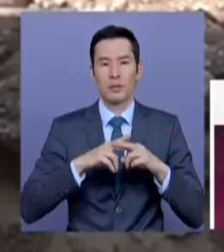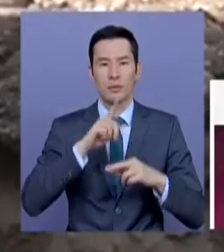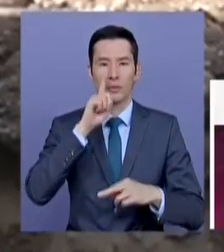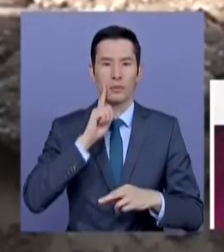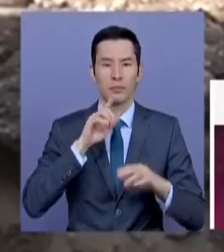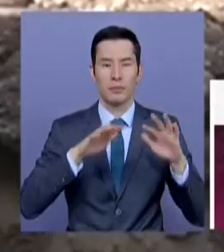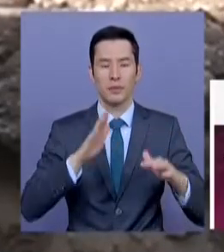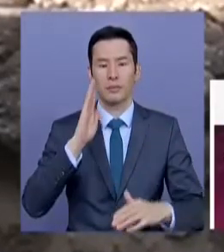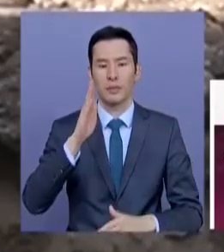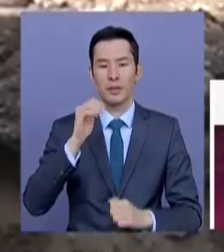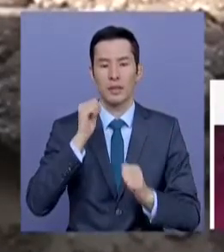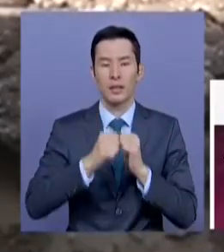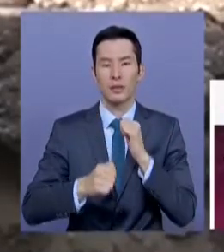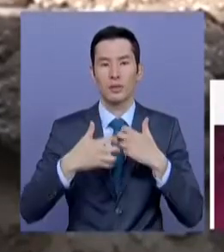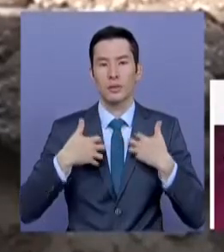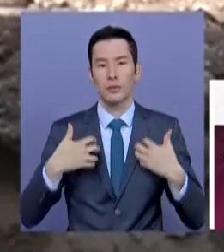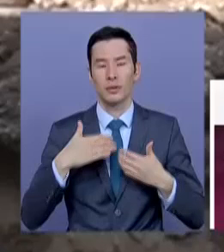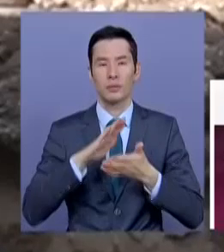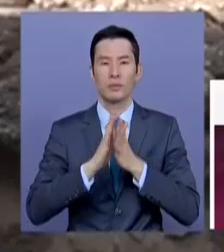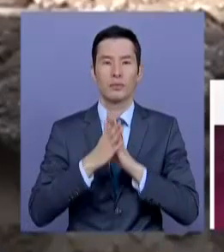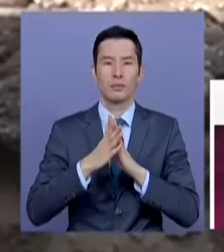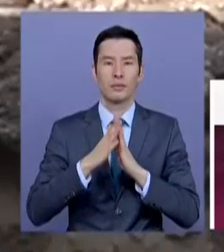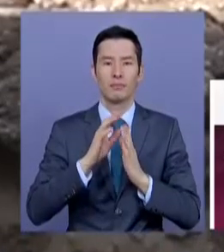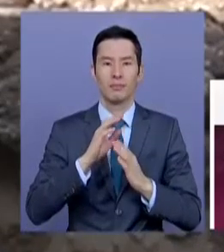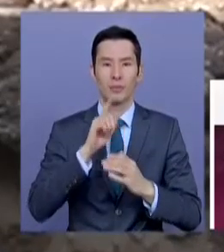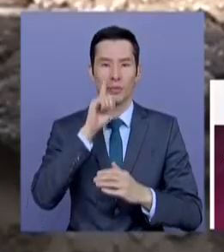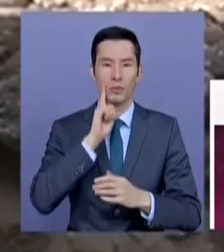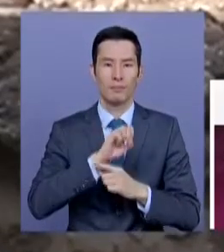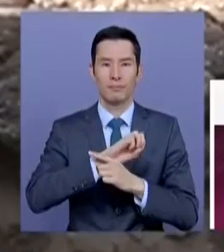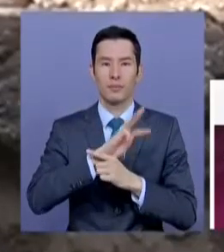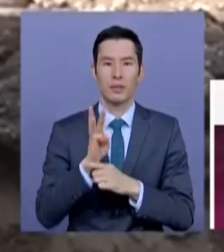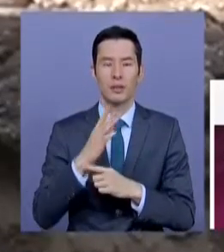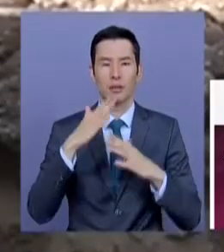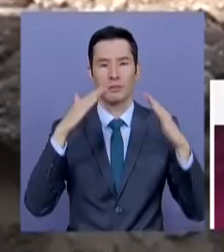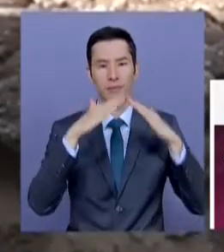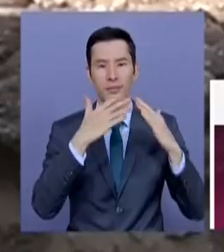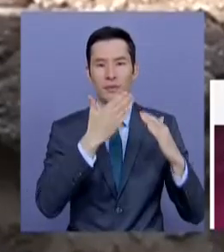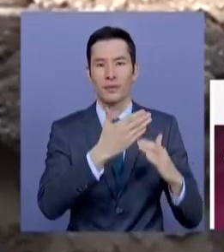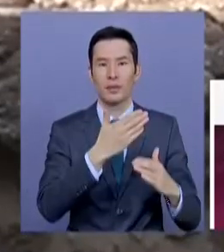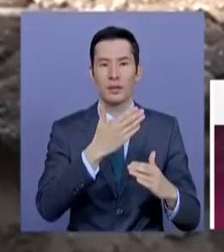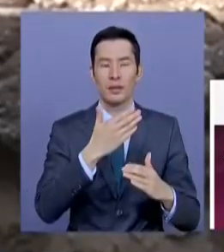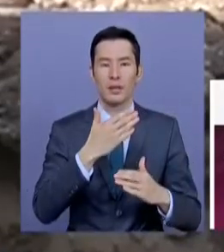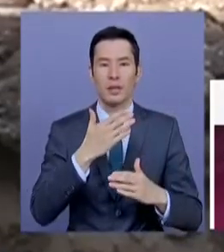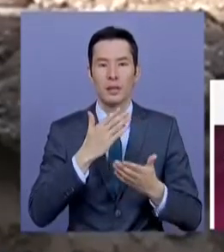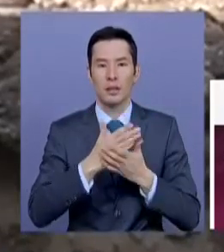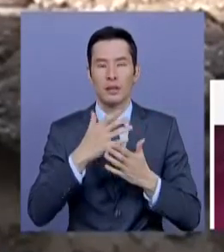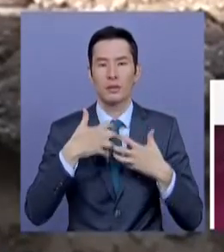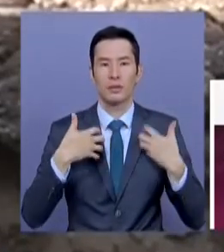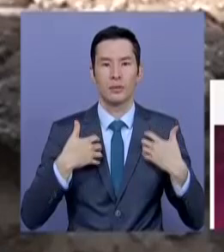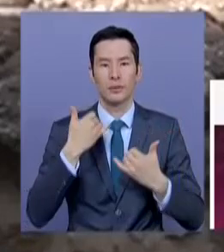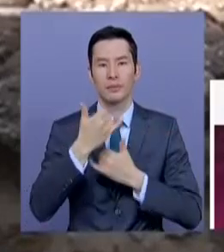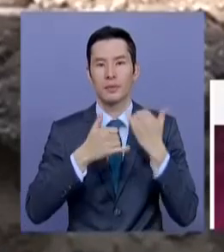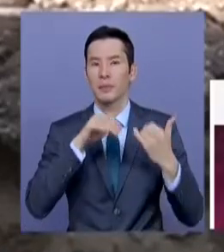Бұл жерде әр жануарға жағдай жасалған, тіпті төлдейтін жерлеріне дейін қарастырылған. Үй-жайлар әлемдік стандартқа сай. Мұнда аңдарға қызмет